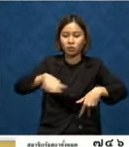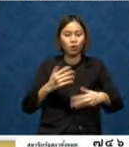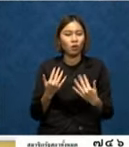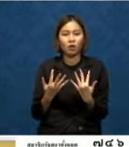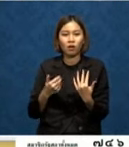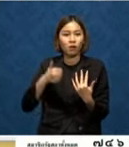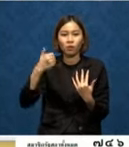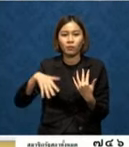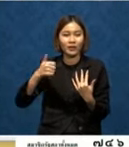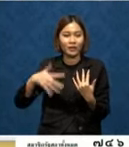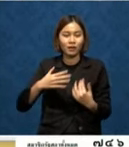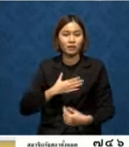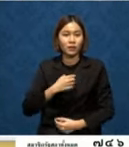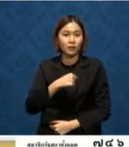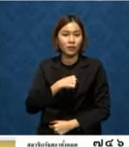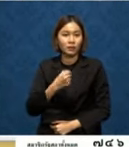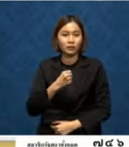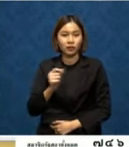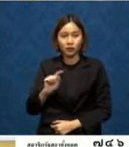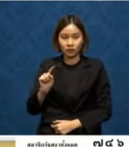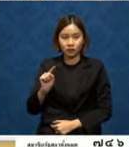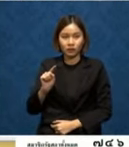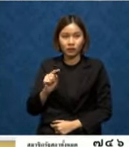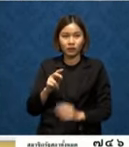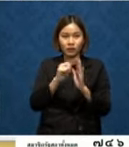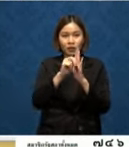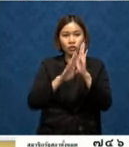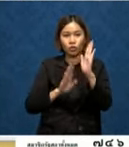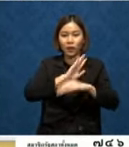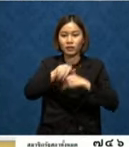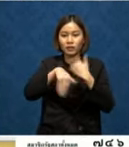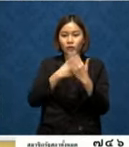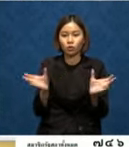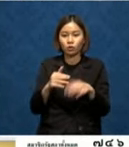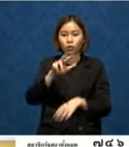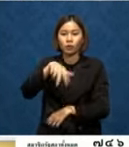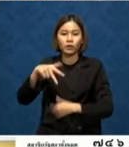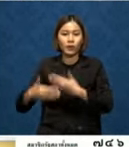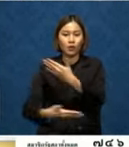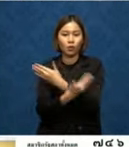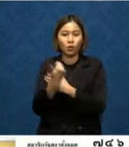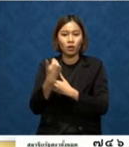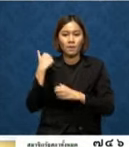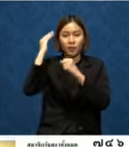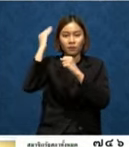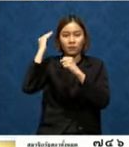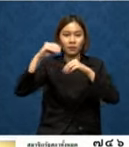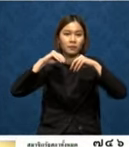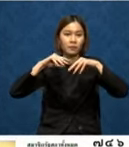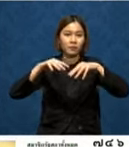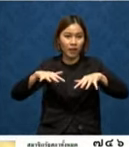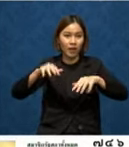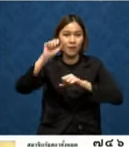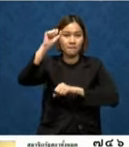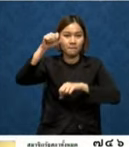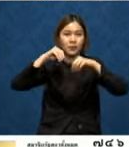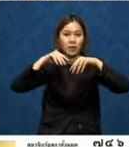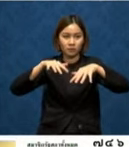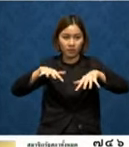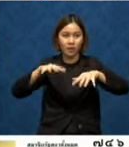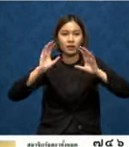อีกต่อไปแล้วและดิฉันก็มั่นใจค่ะว่าทุกนโยบายที่พรรคเพื่อไทยได้มีโอกาสแถลงไปได้มีโอกาสประกาศไป